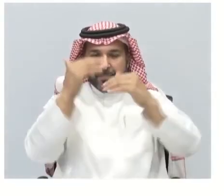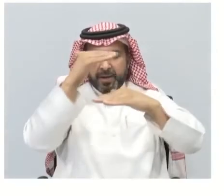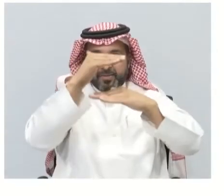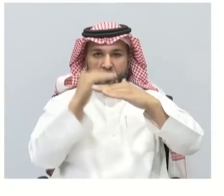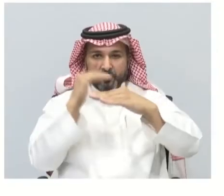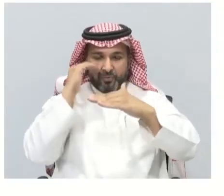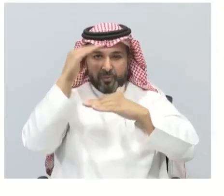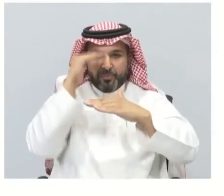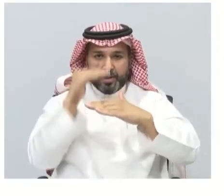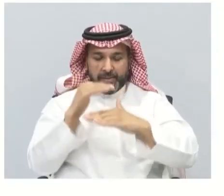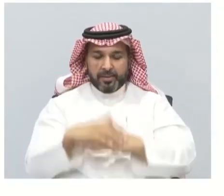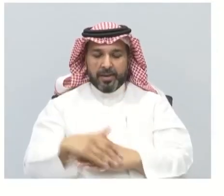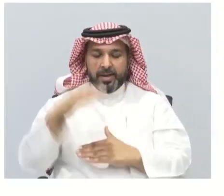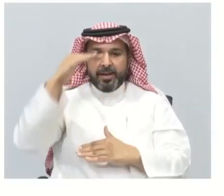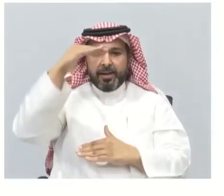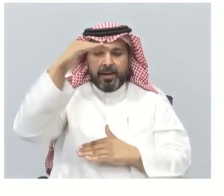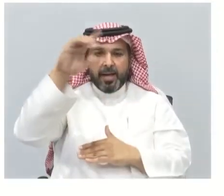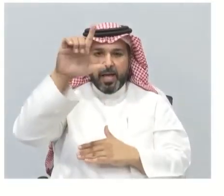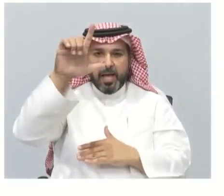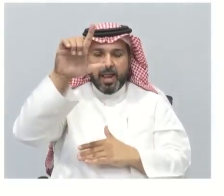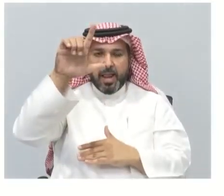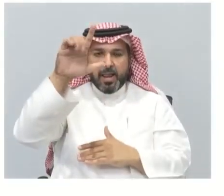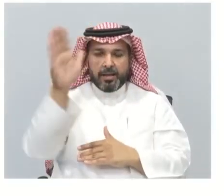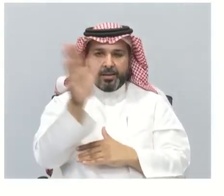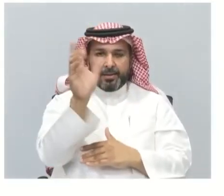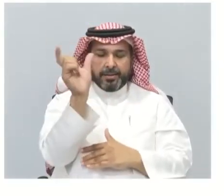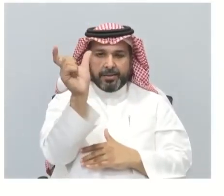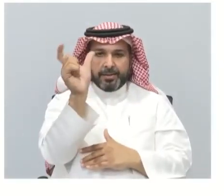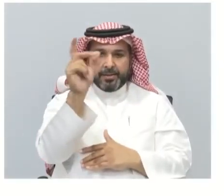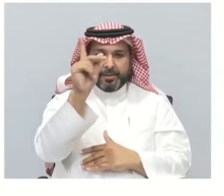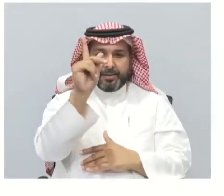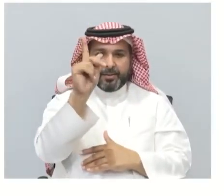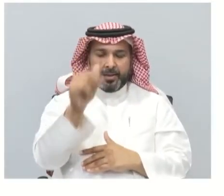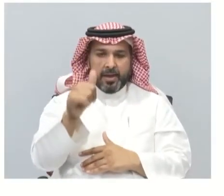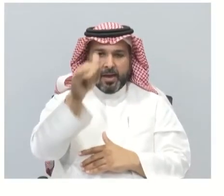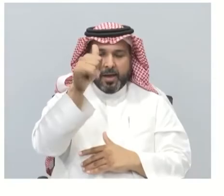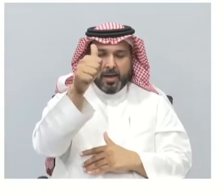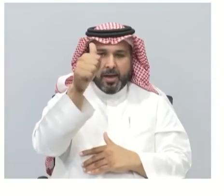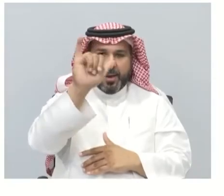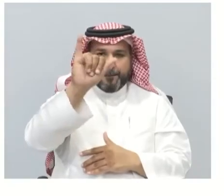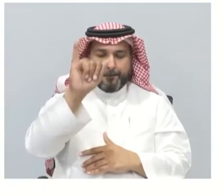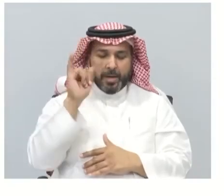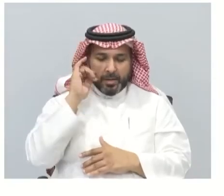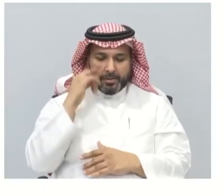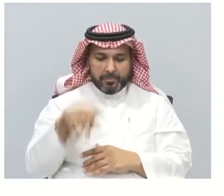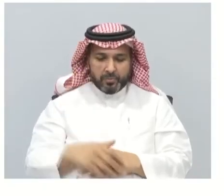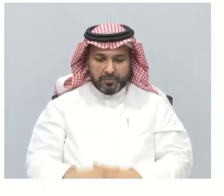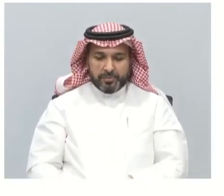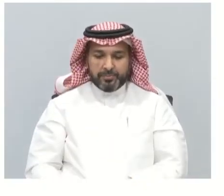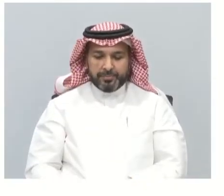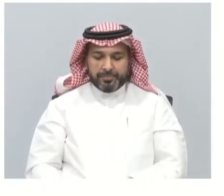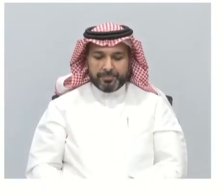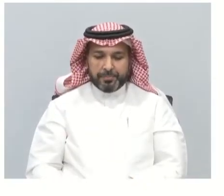معنا نقوم بوضع المعادلتين اعلى بعض عشان نجيب قيمه الاكس وقيمه الواي تعالوا نحطها فوق بعض لاحظ معي